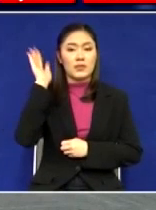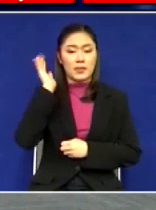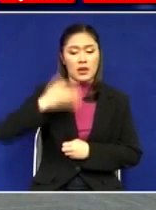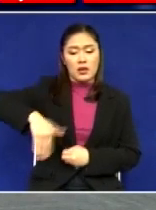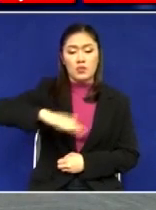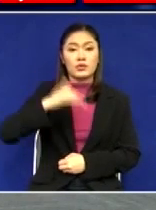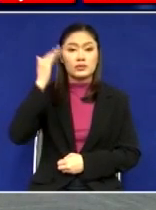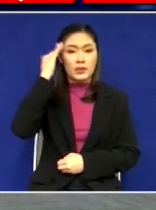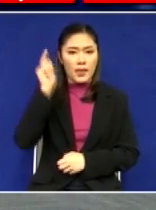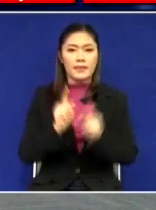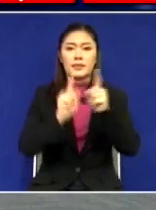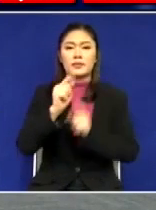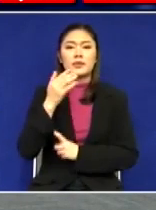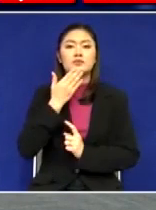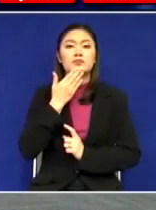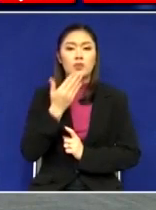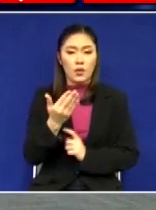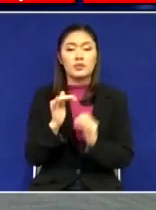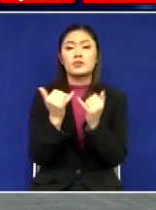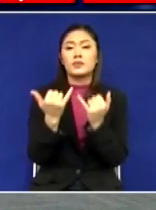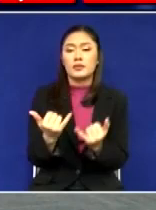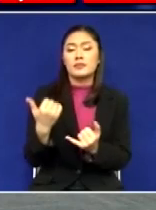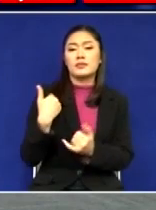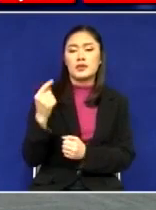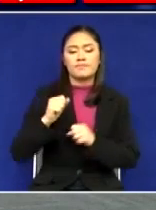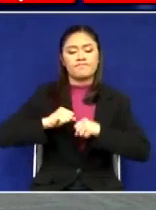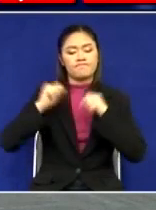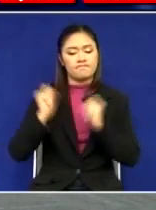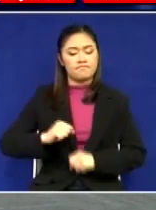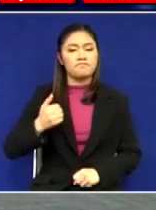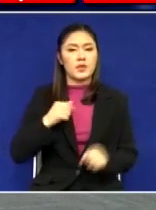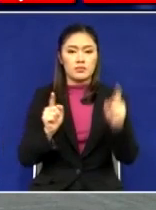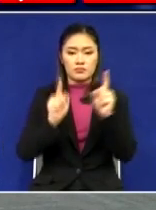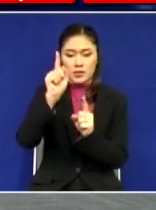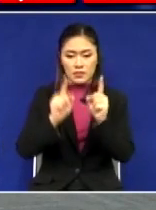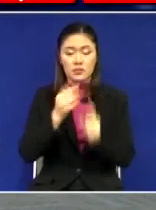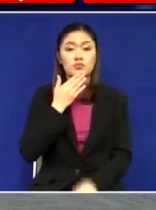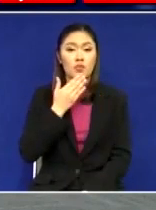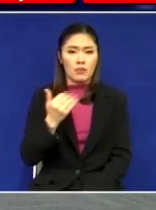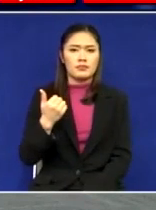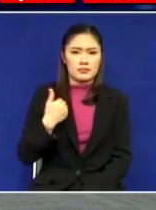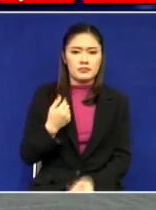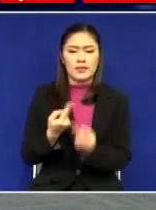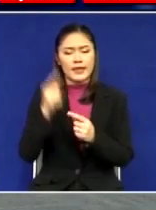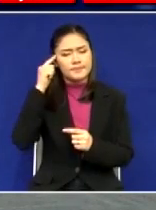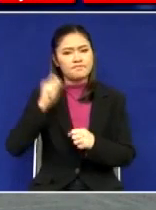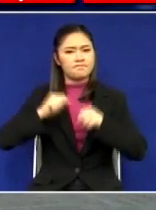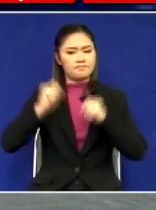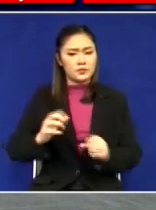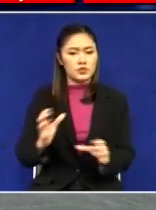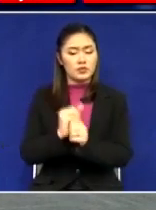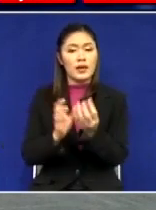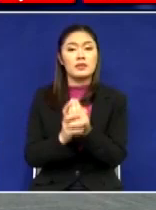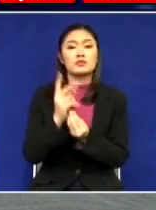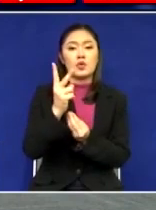นะครับว่าจะมีการประเมินตลอดเวลาแล้วก็จะมีการตัดสินใจนะครับประเมินนี่ประเมินอยู่ตลอดเวลาอยู่แล้วแต่จะตัดสินใจทุกๆ2สัปด